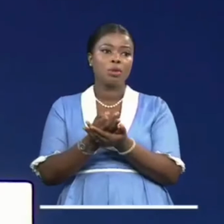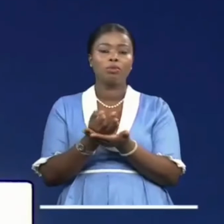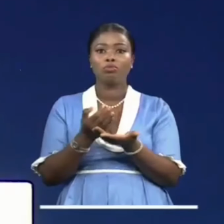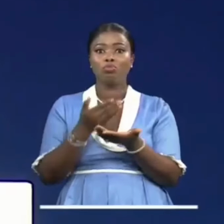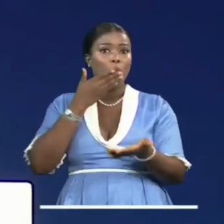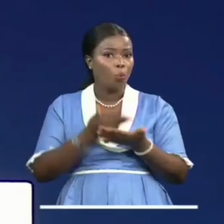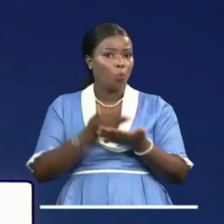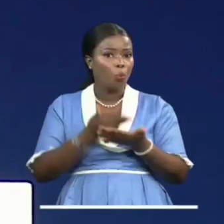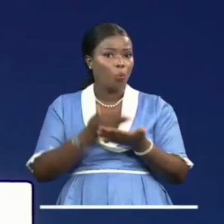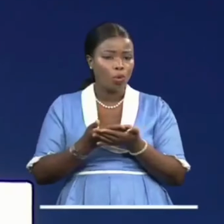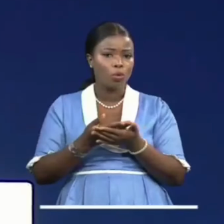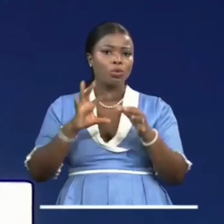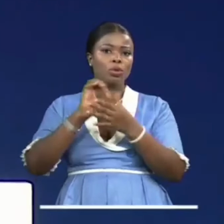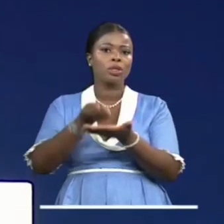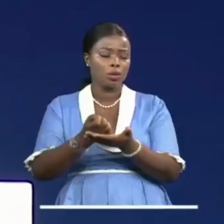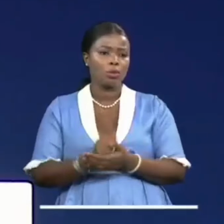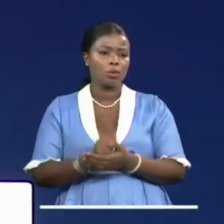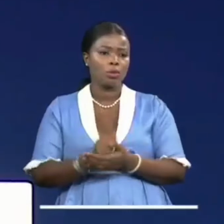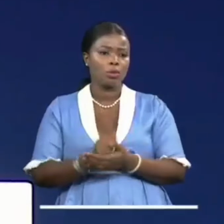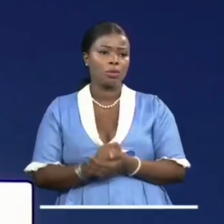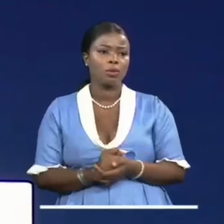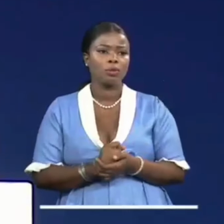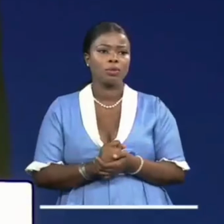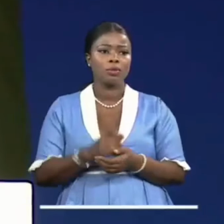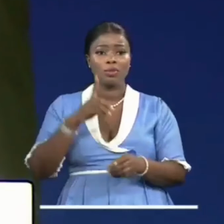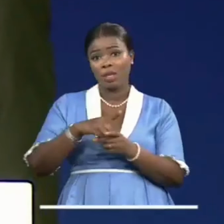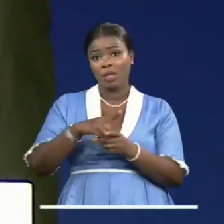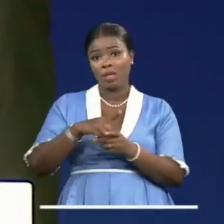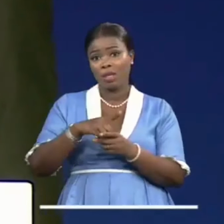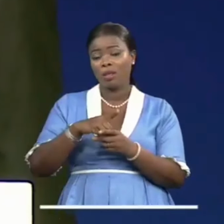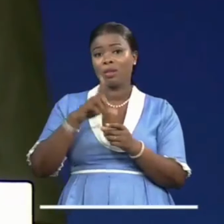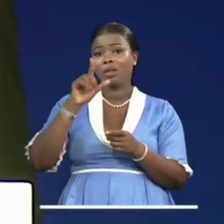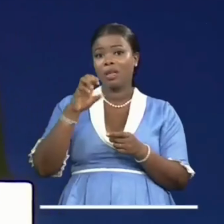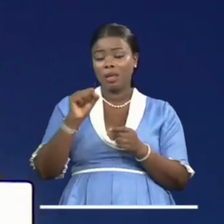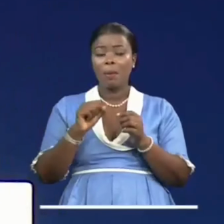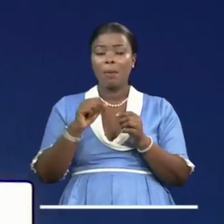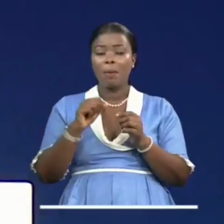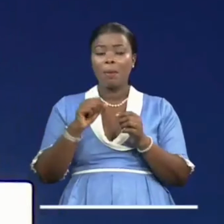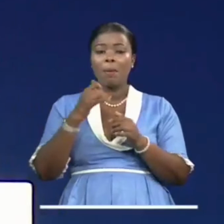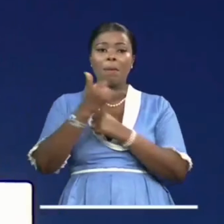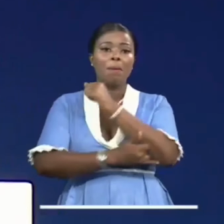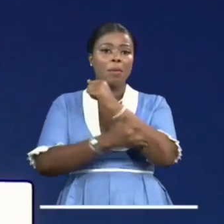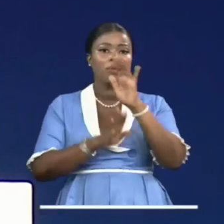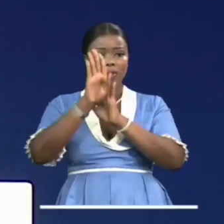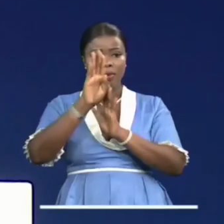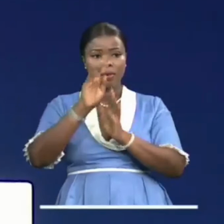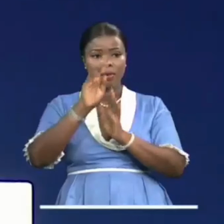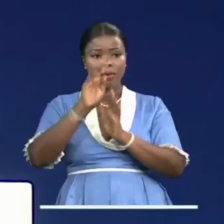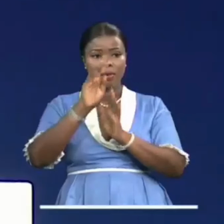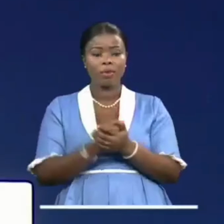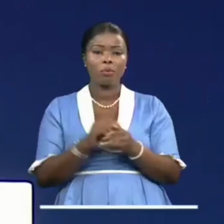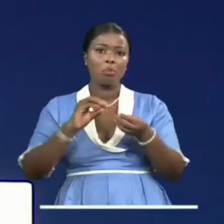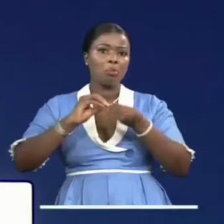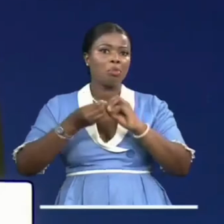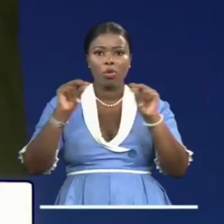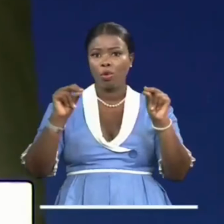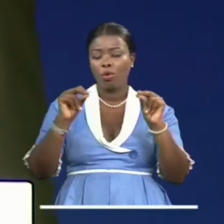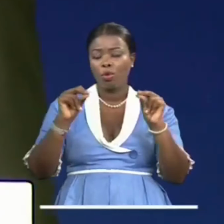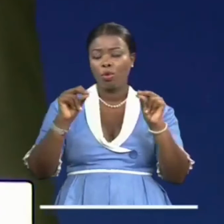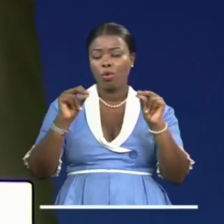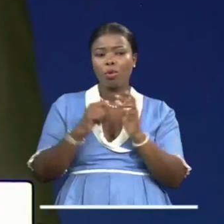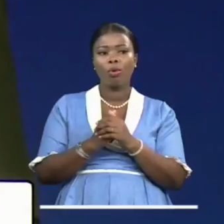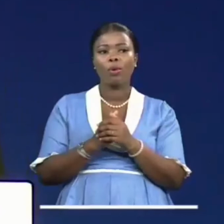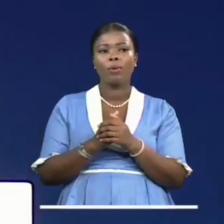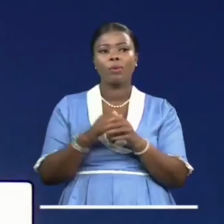l'économie dans les pays Envel dans les pays dévelo le financement de l'économie n'est pas une contrainte fondamentale la